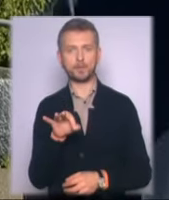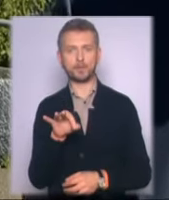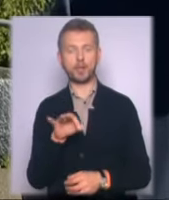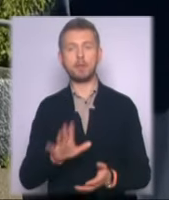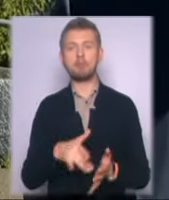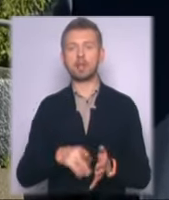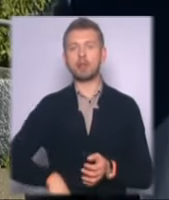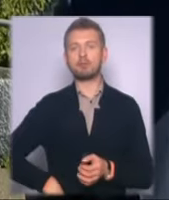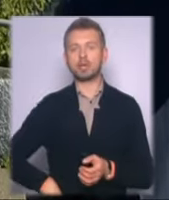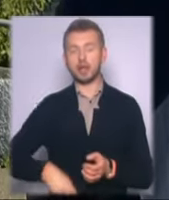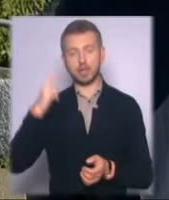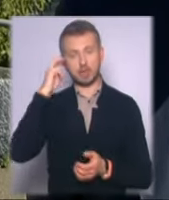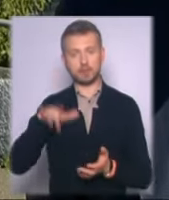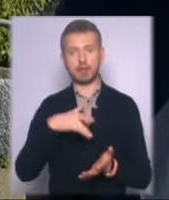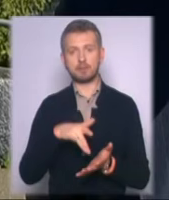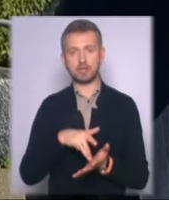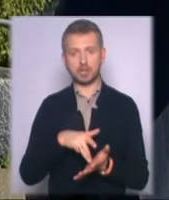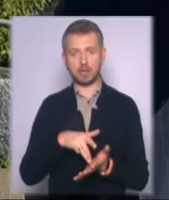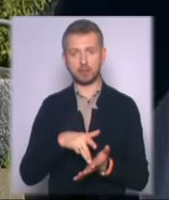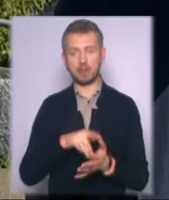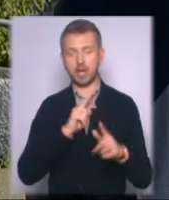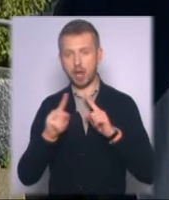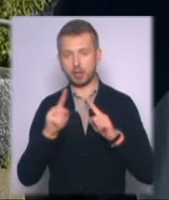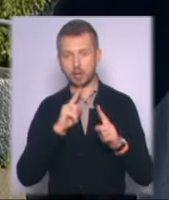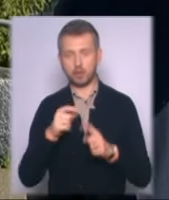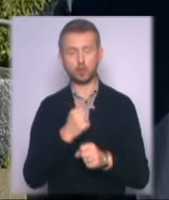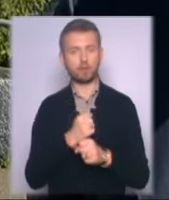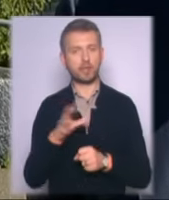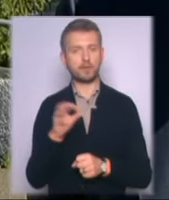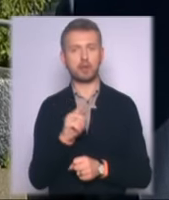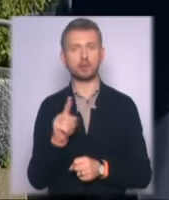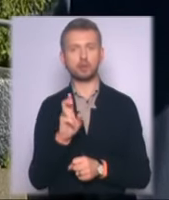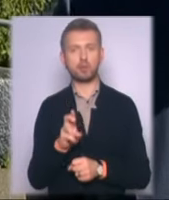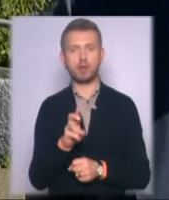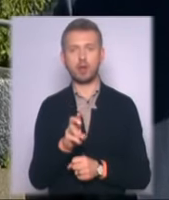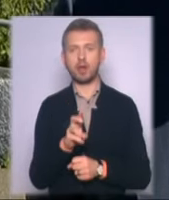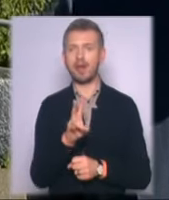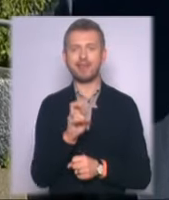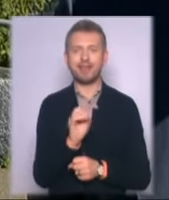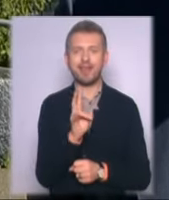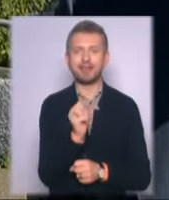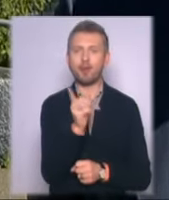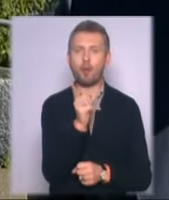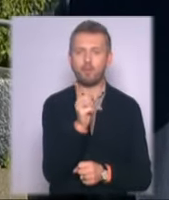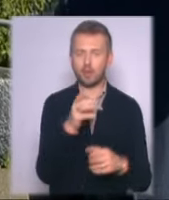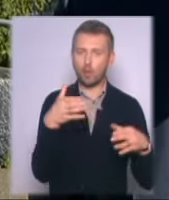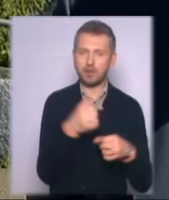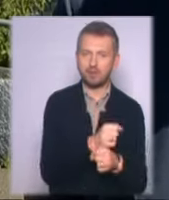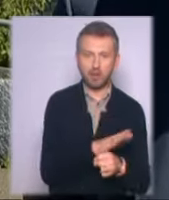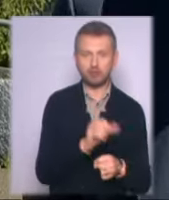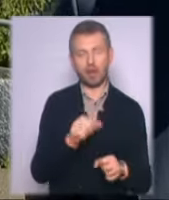міська адміністрація, Київська міська рада зробила все, щоб не на копійку не зменшити, а навіть збільшити допомогу